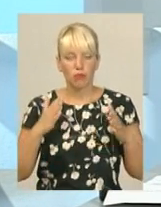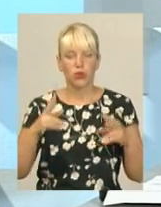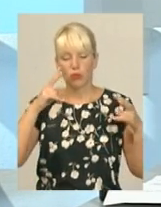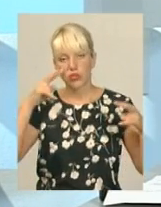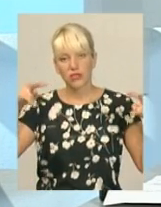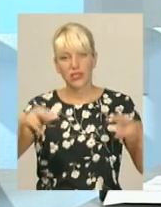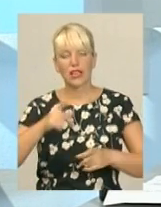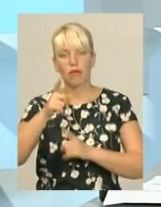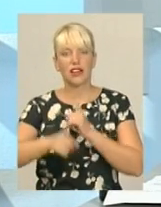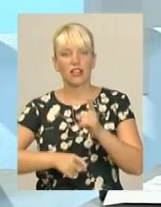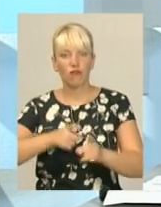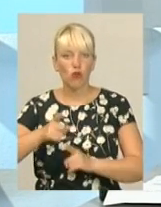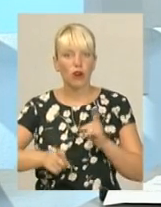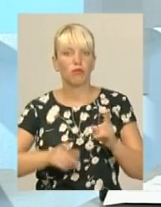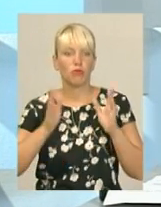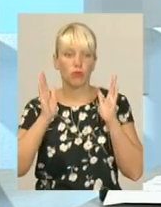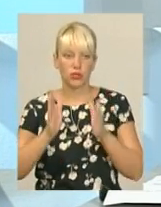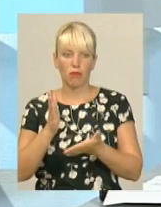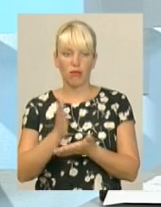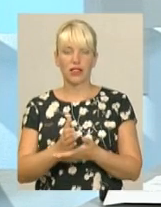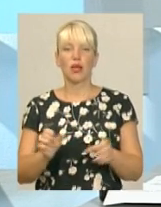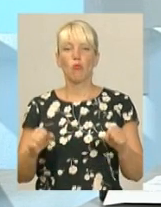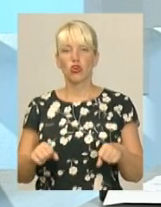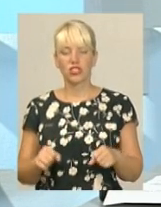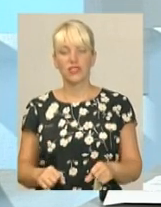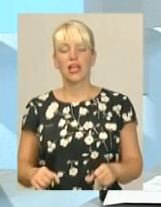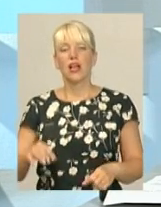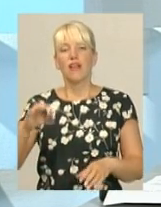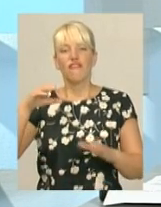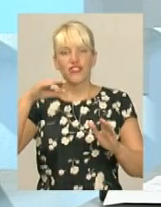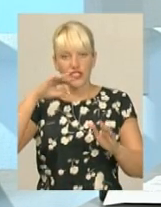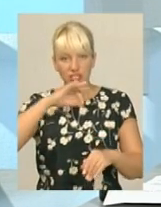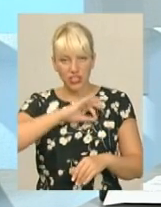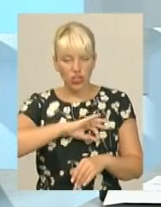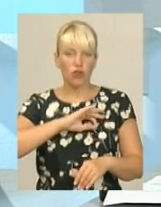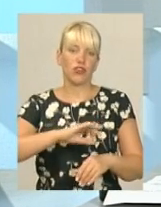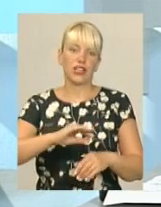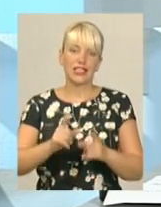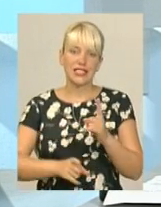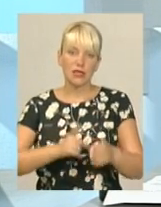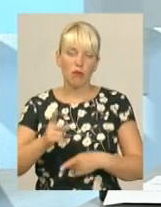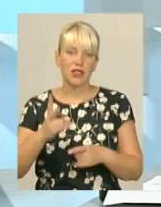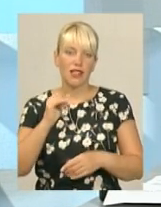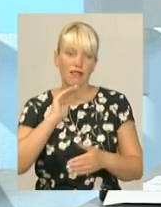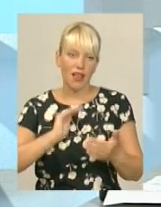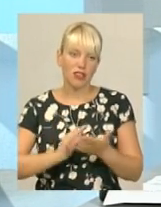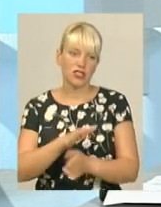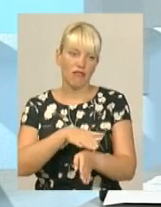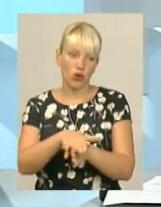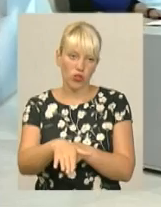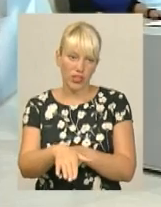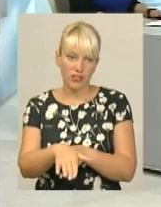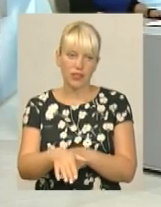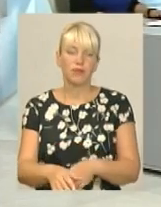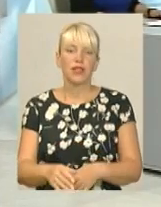свідками реформ, будемо мати можливість втілювати зміни на якісне виконання поліцейських